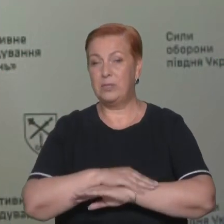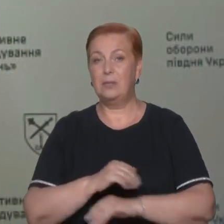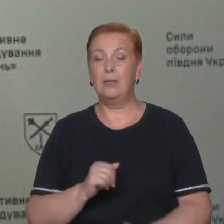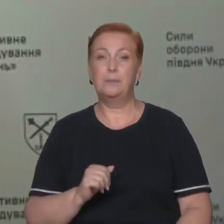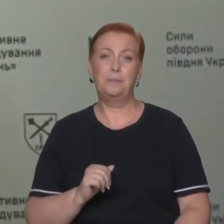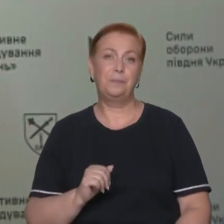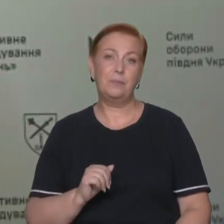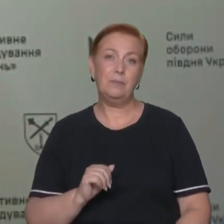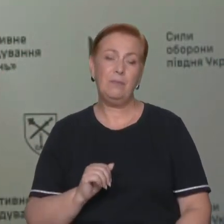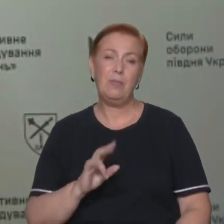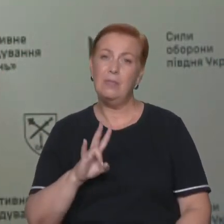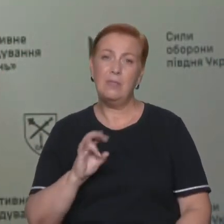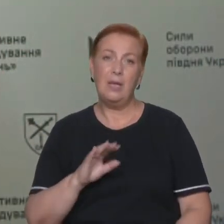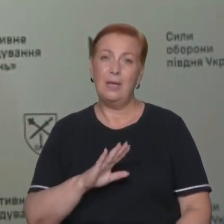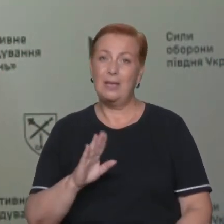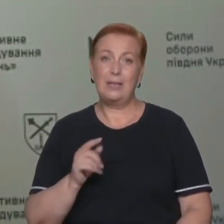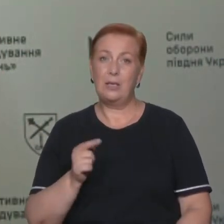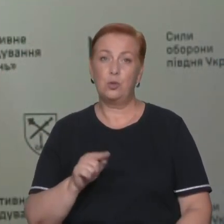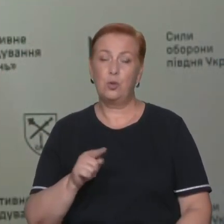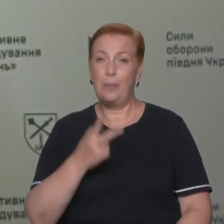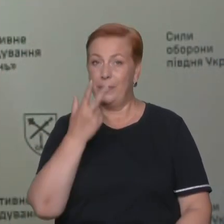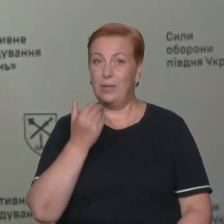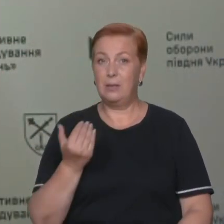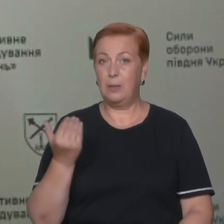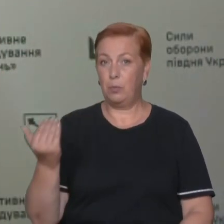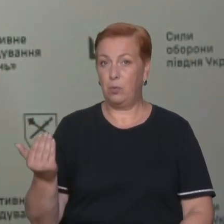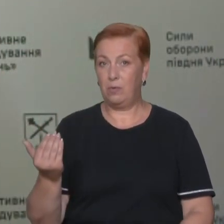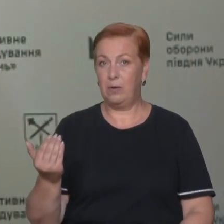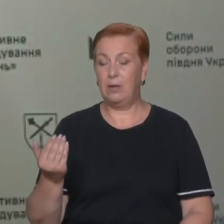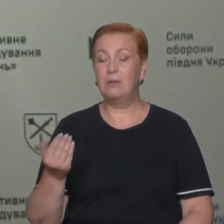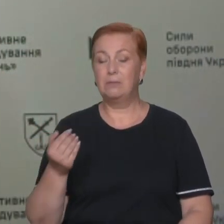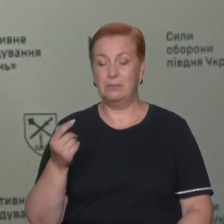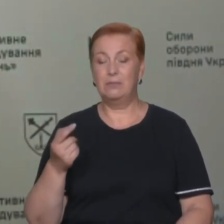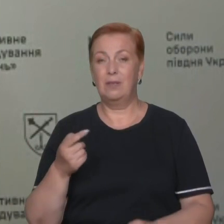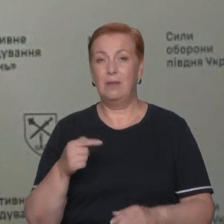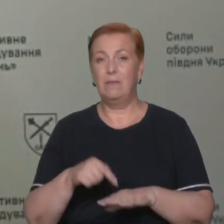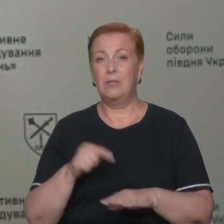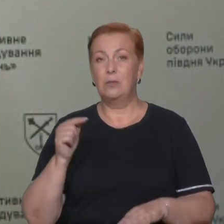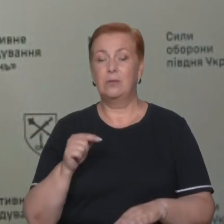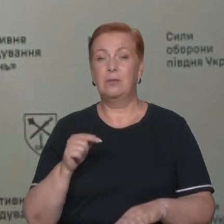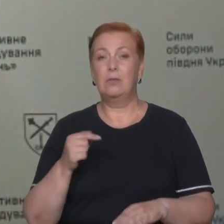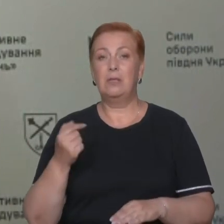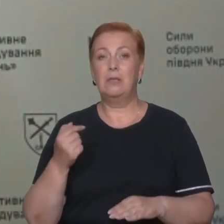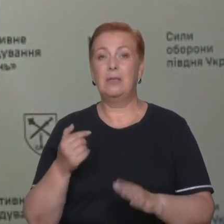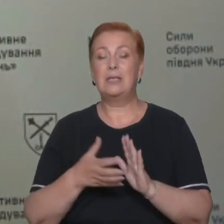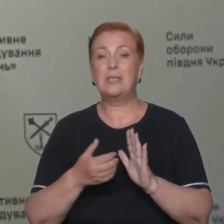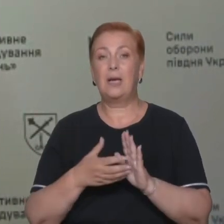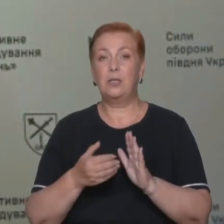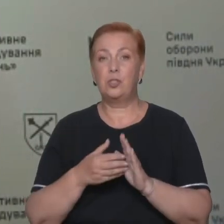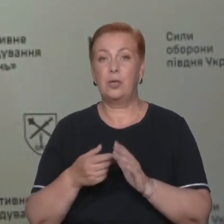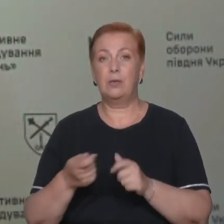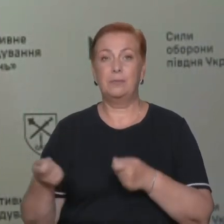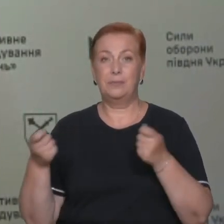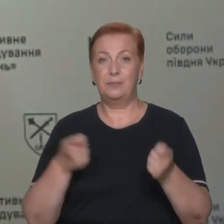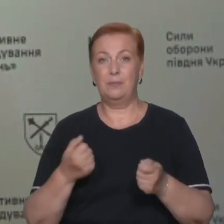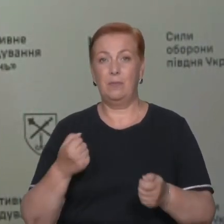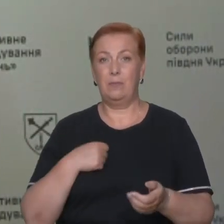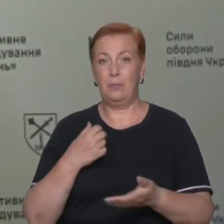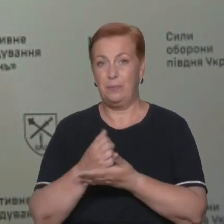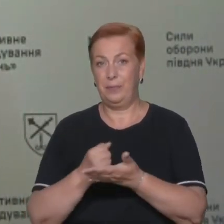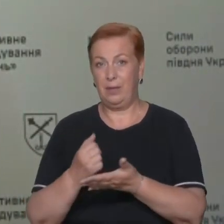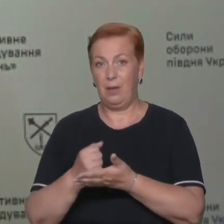типове, просто дійсно відбивається на їх діях нестача логістична, коли вони дійсно